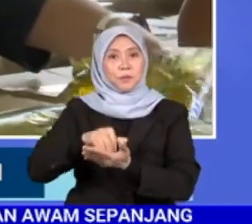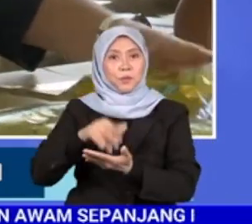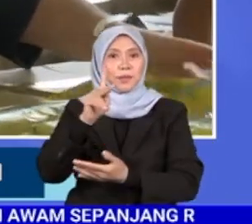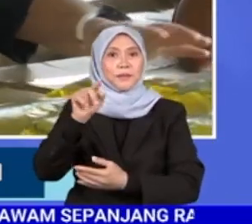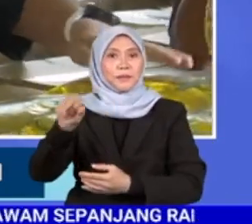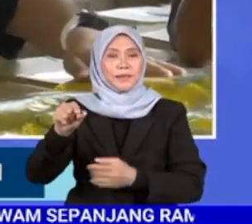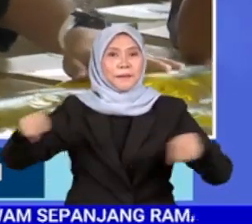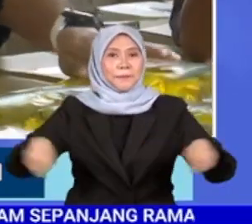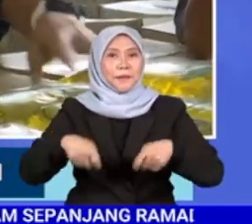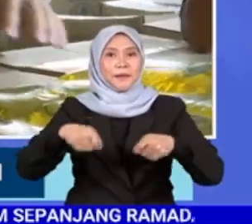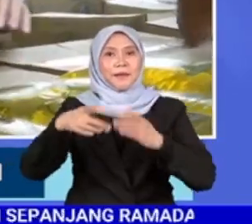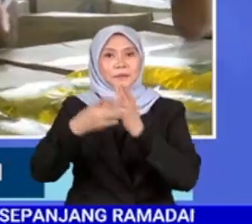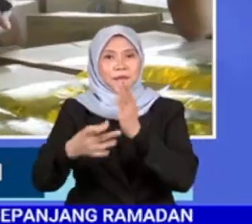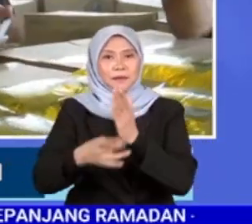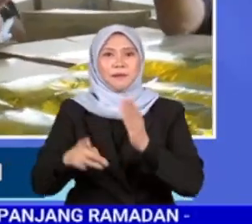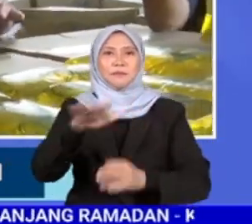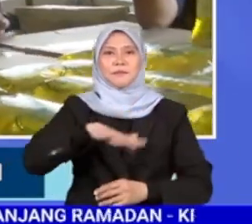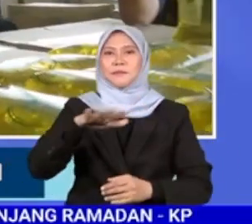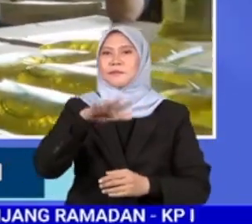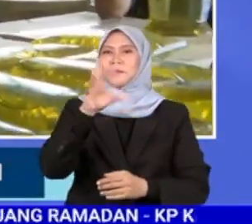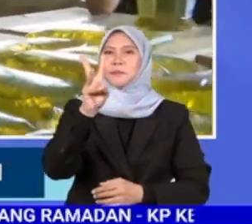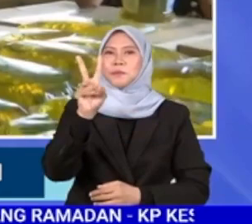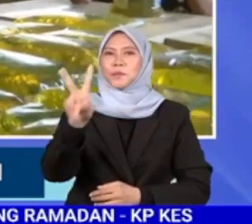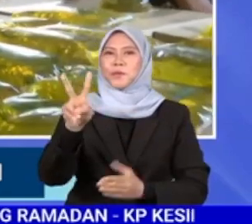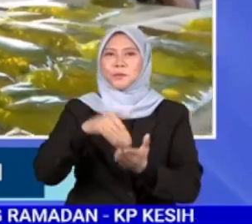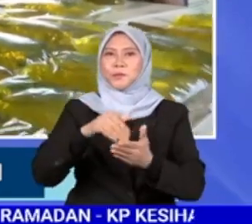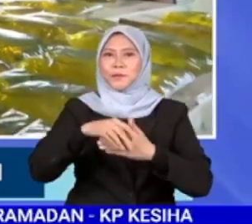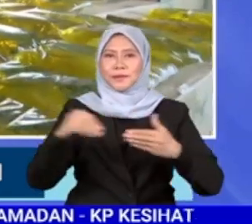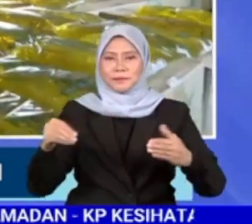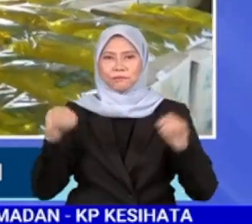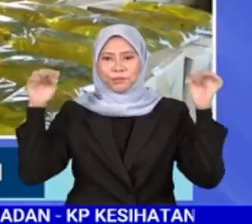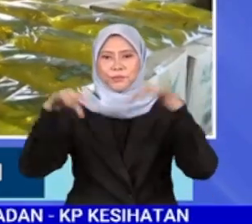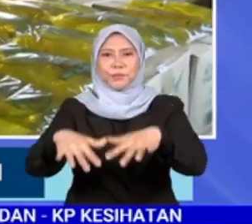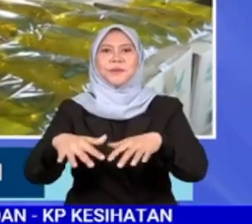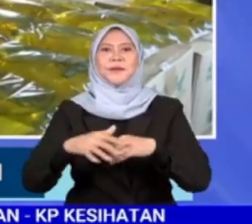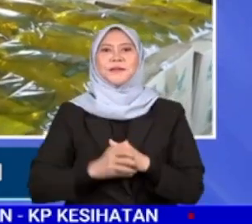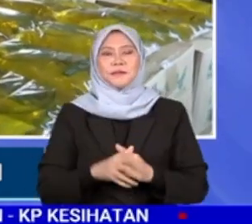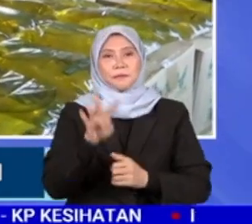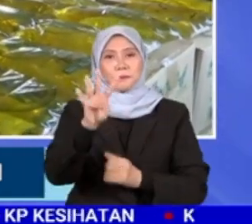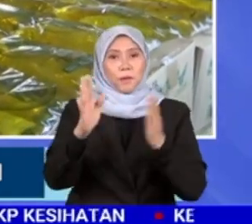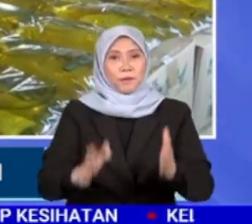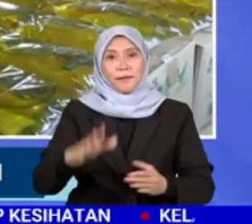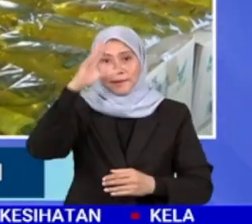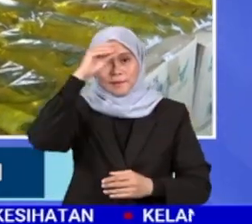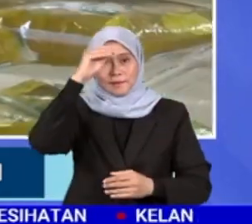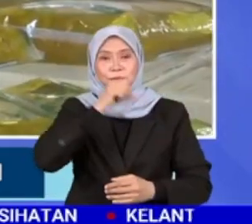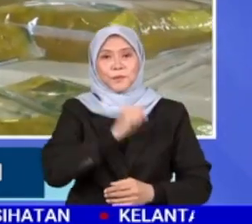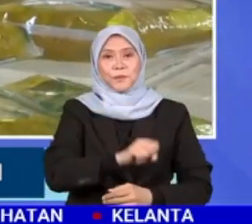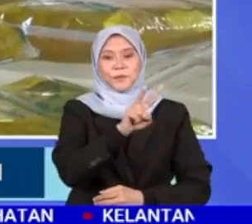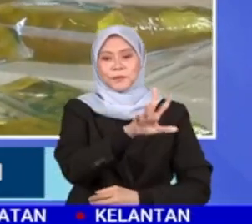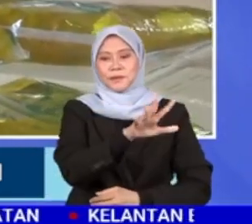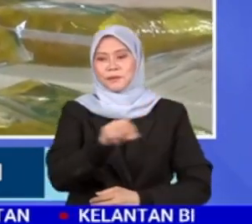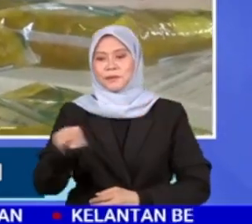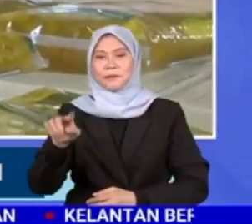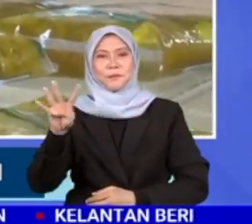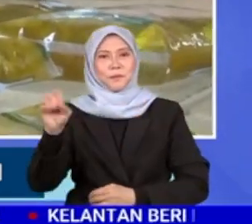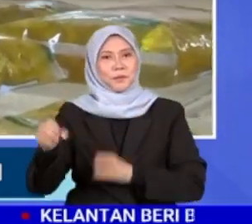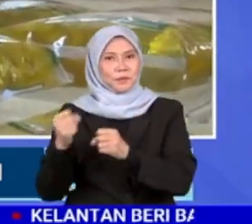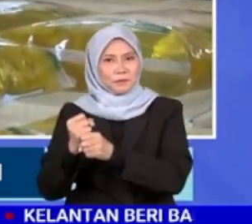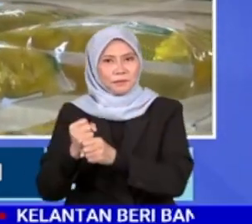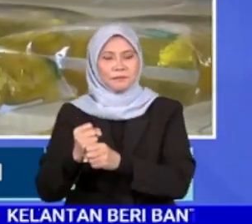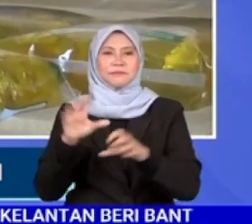kilogram minyak masak bersubsidi bernilai lebih RM62,000 diserbu. Empat suspek lelaki berusia antara 25 hingga